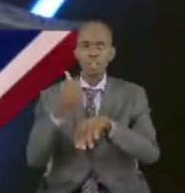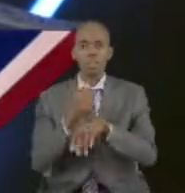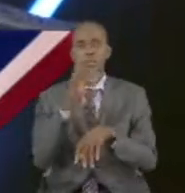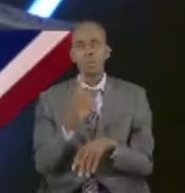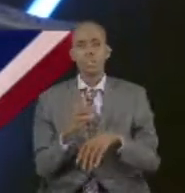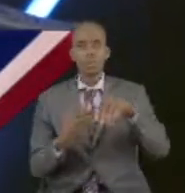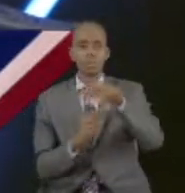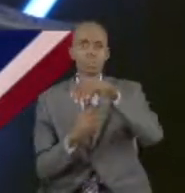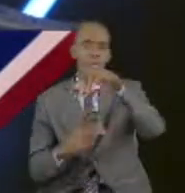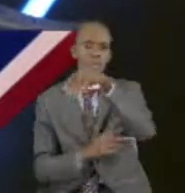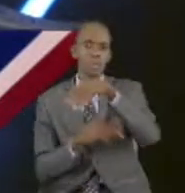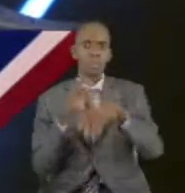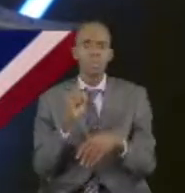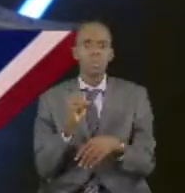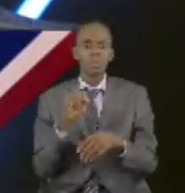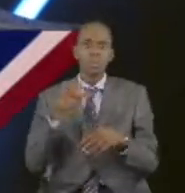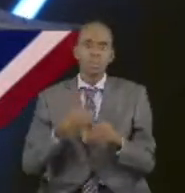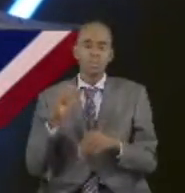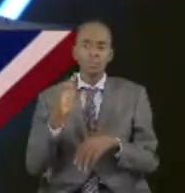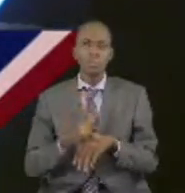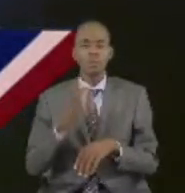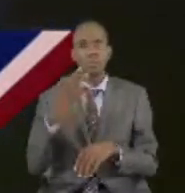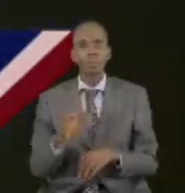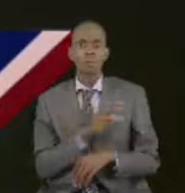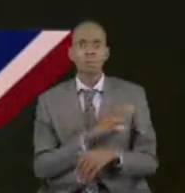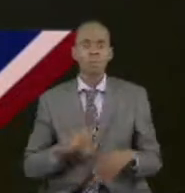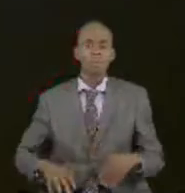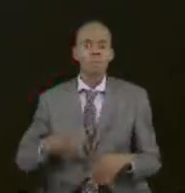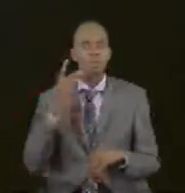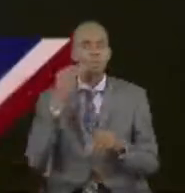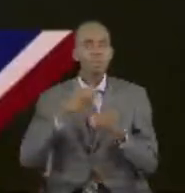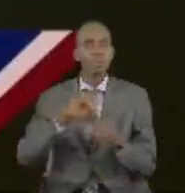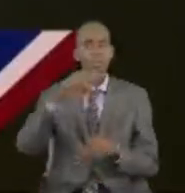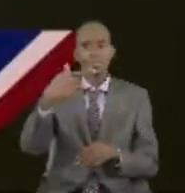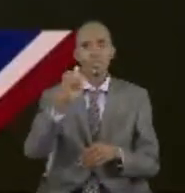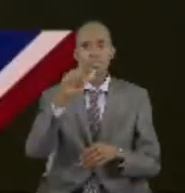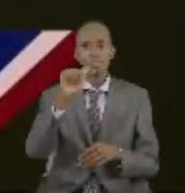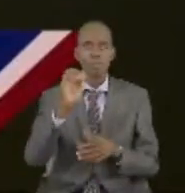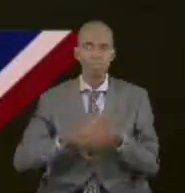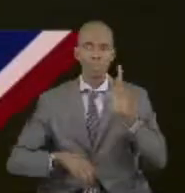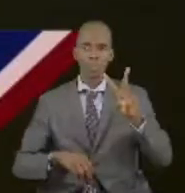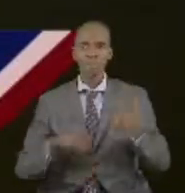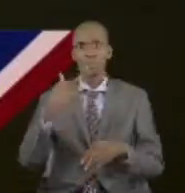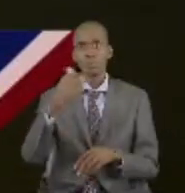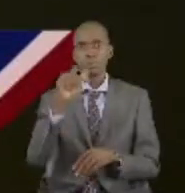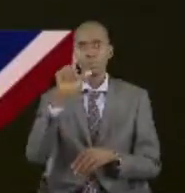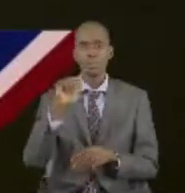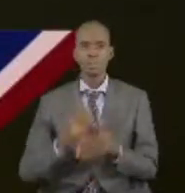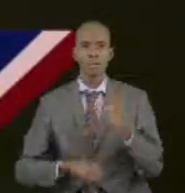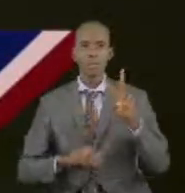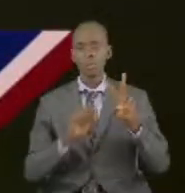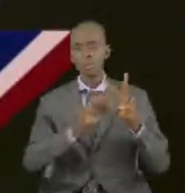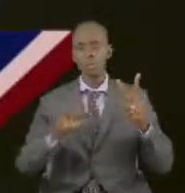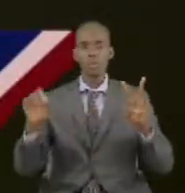pilier établi dans l'église le christophe nous voyons d'un gala de chapitre 2 galates chapitre 2